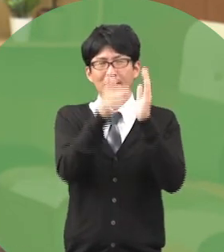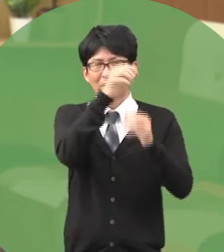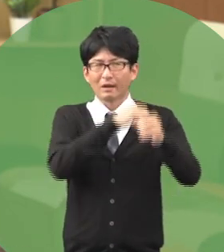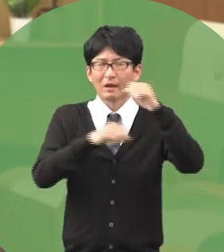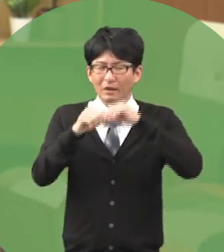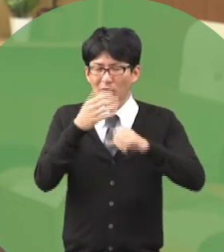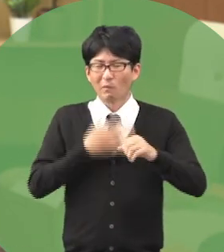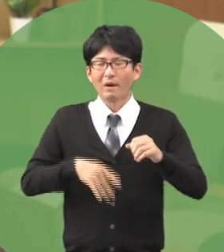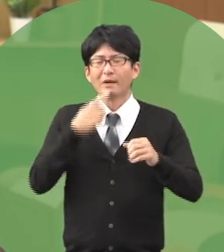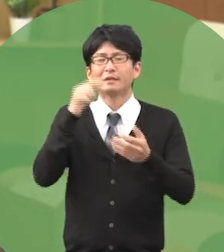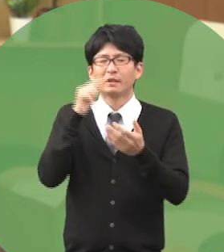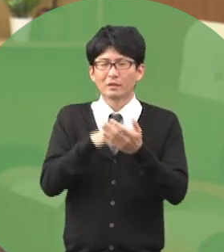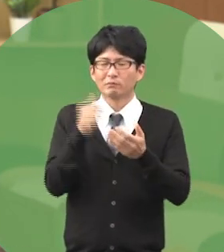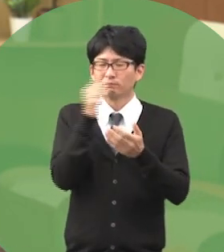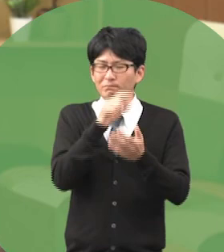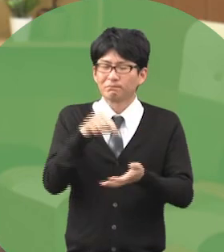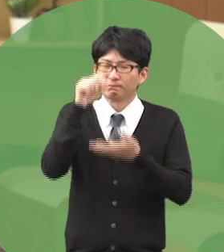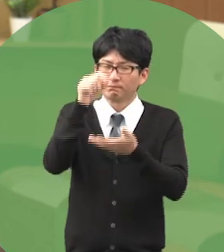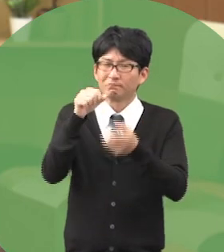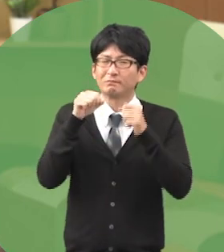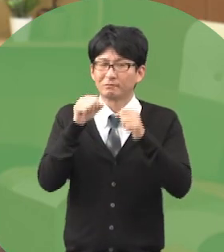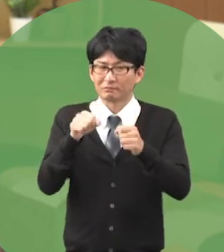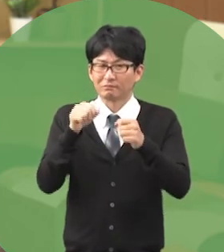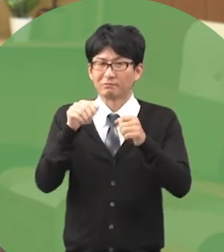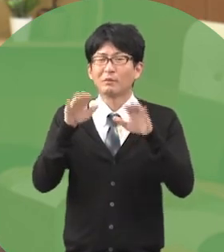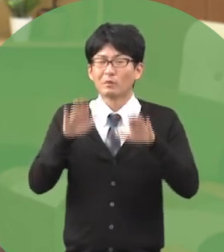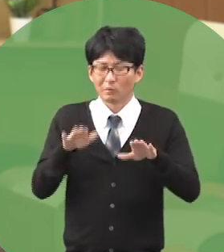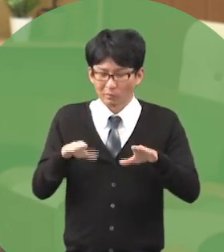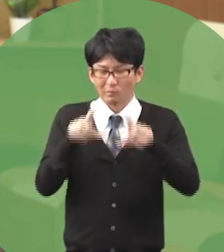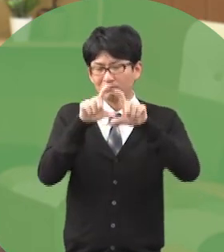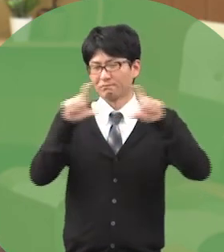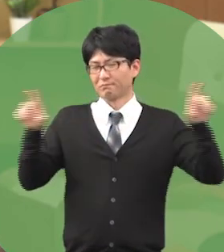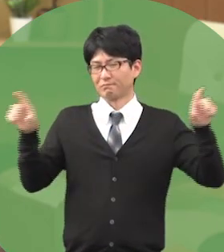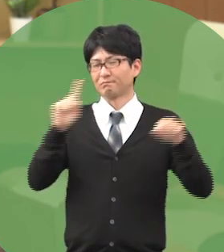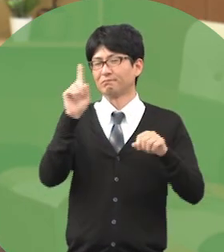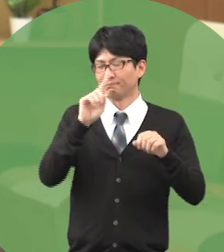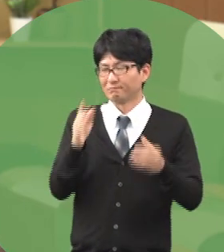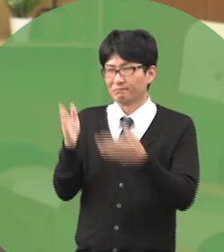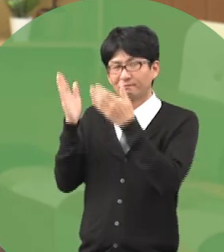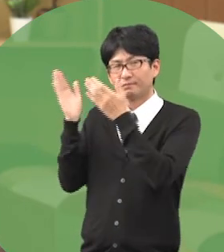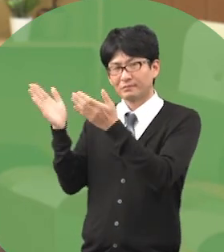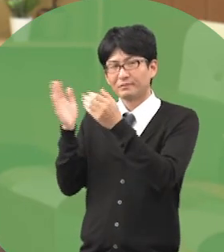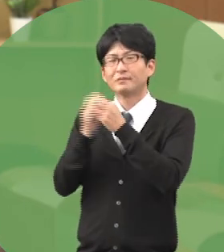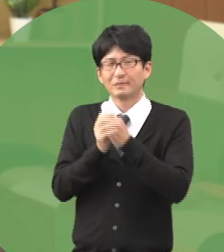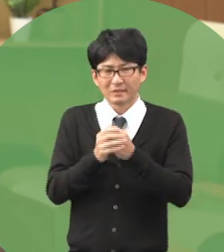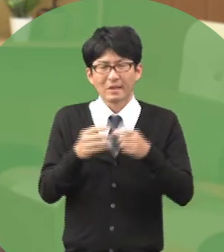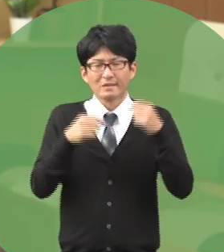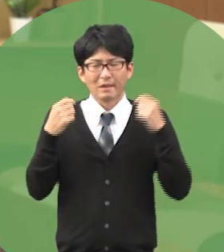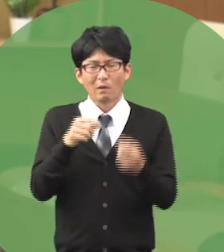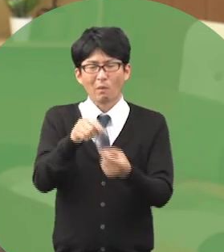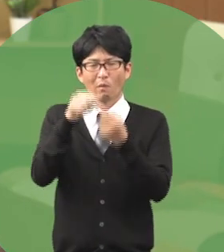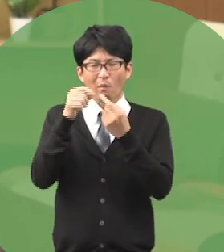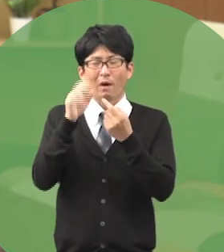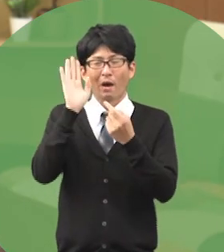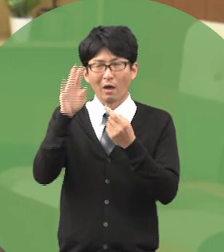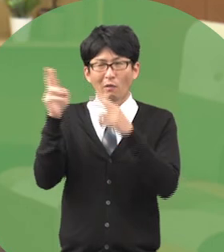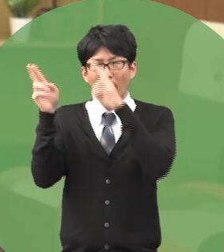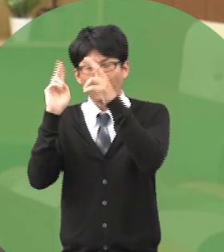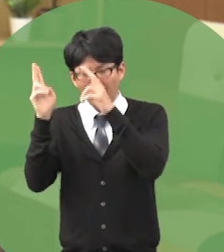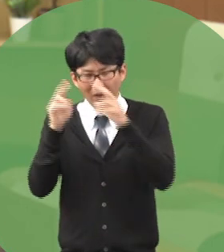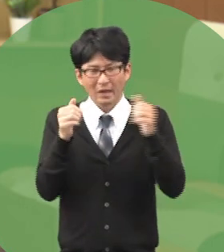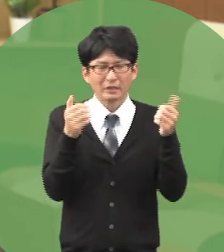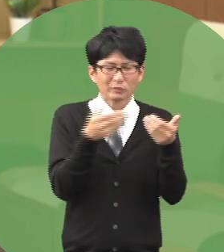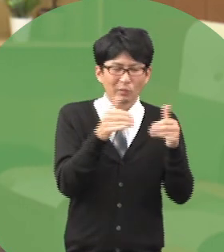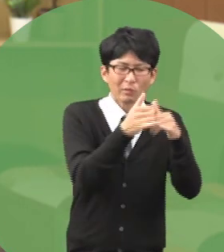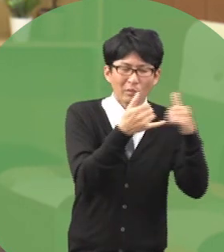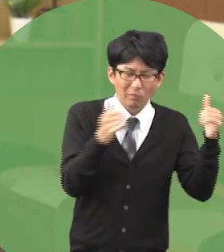を分かりやすくお伝えしていきます。それでは今日のテーマはこちら、正規雇用で企業と労働者のウィン